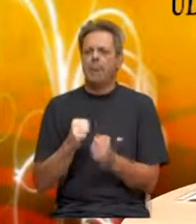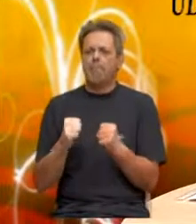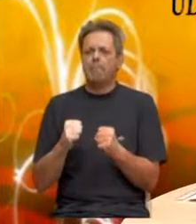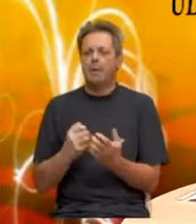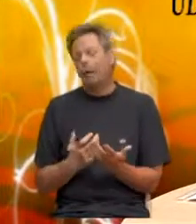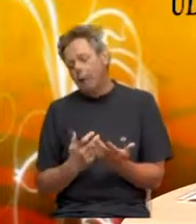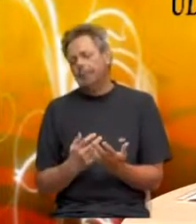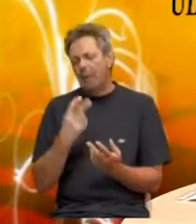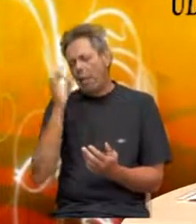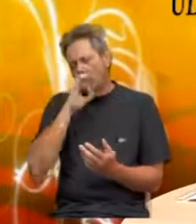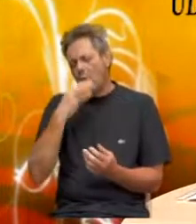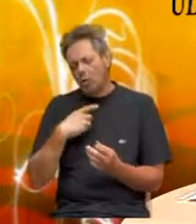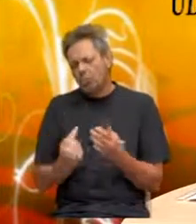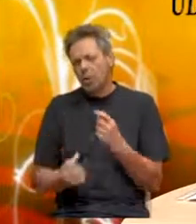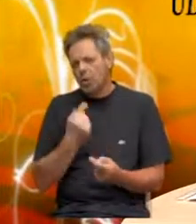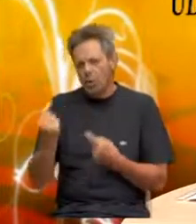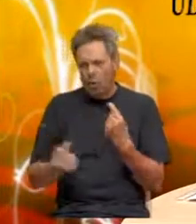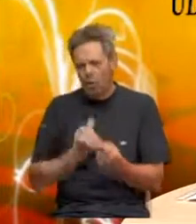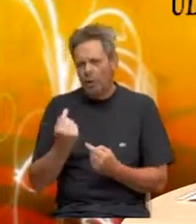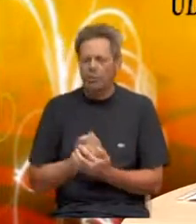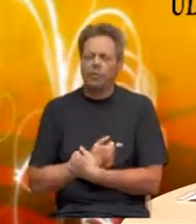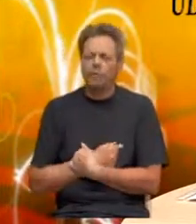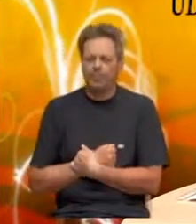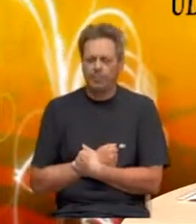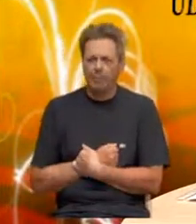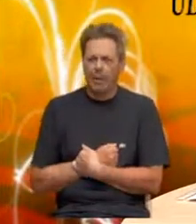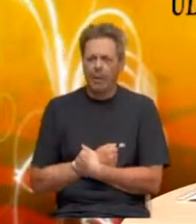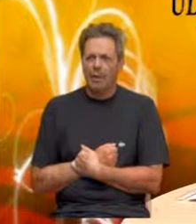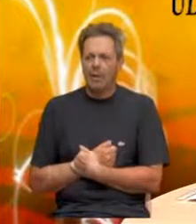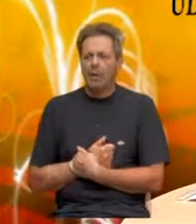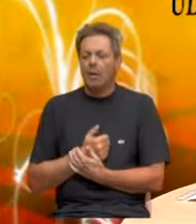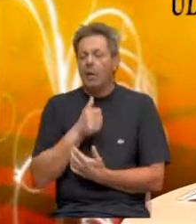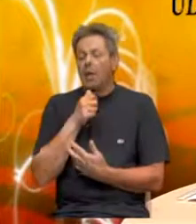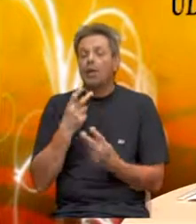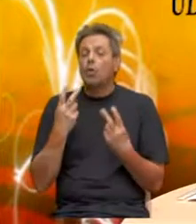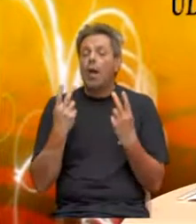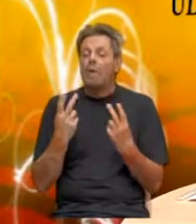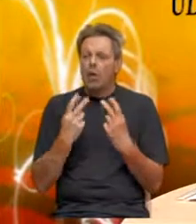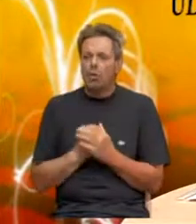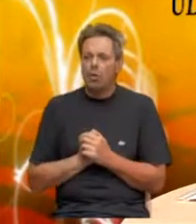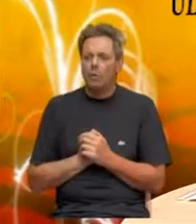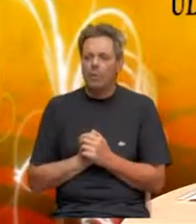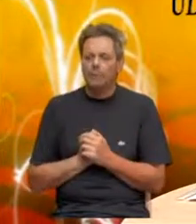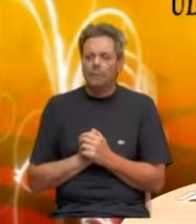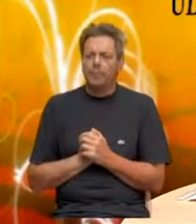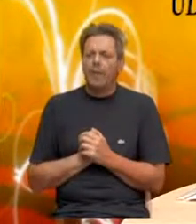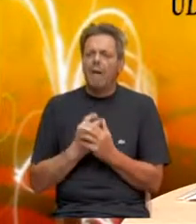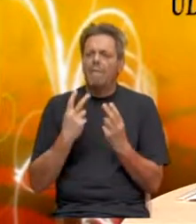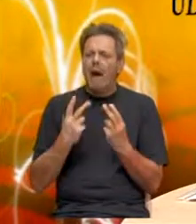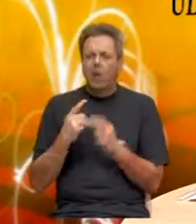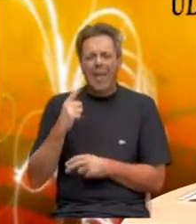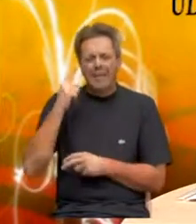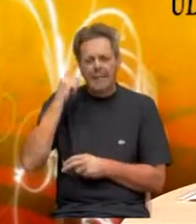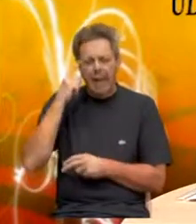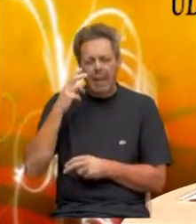Nažalost, dogodi se. Dolazimo kod interventne kardiologinje. Voze nas i šta je važno? I danas je rečeno šta je važno. Važno je